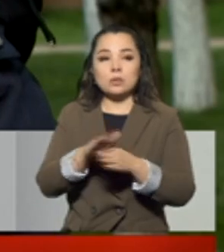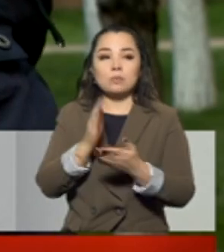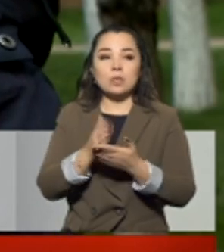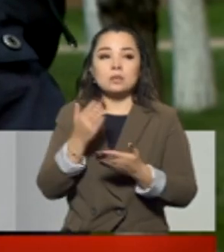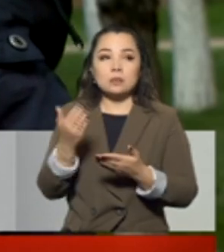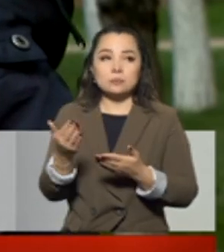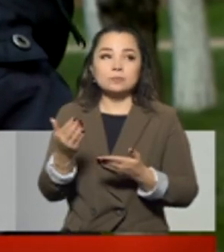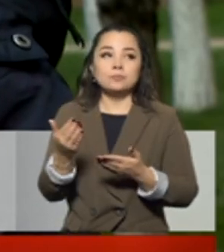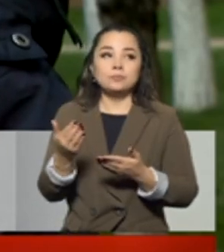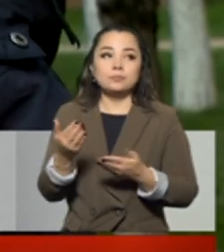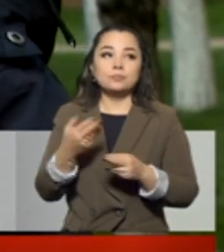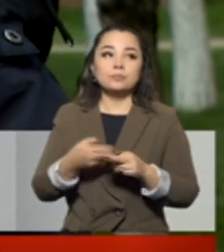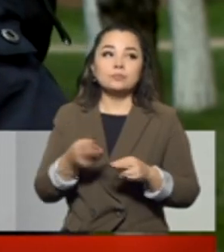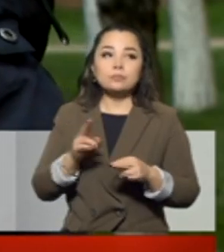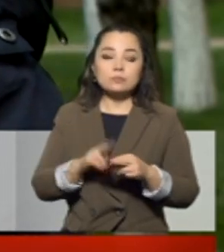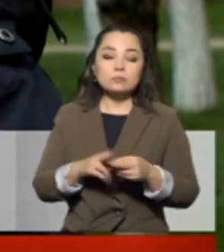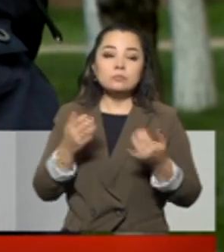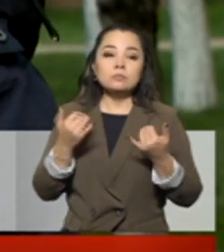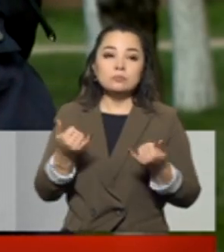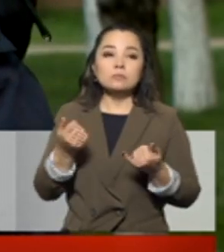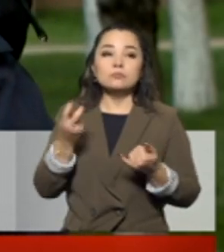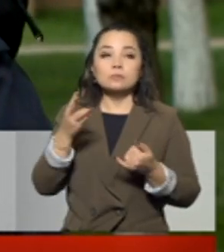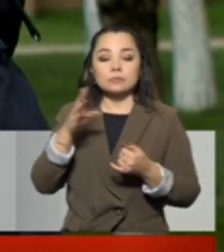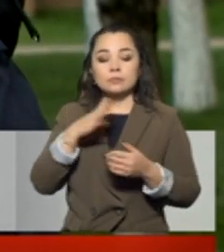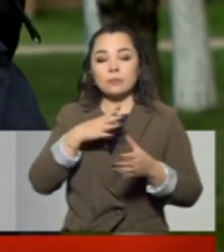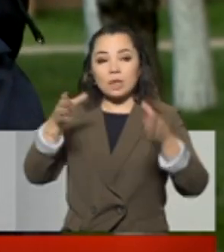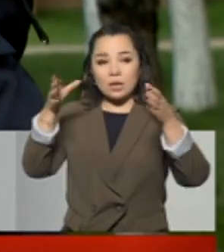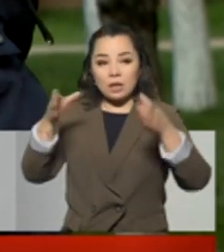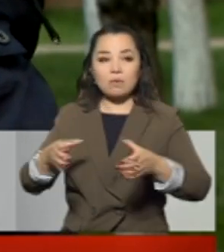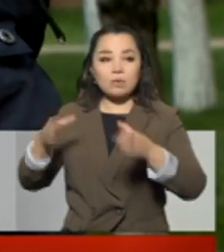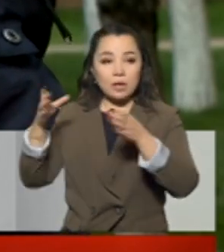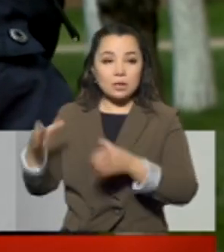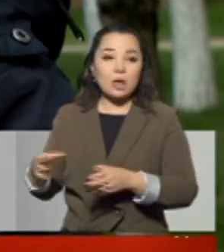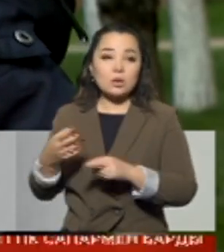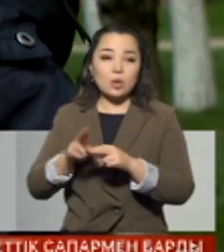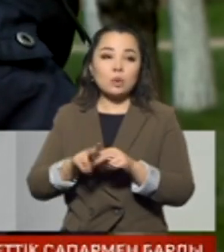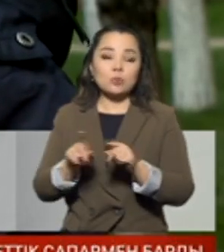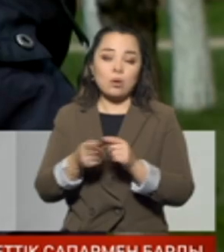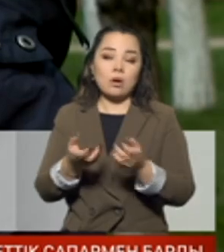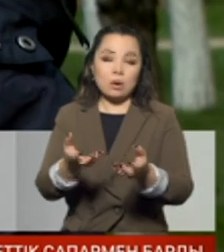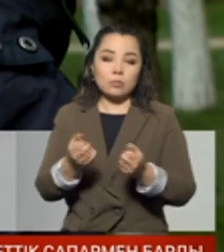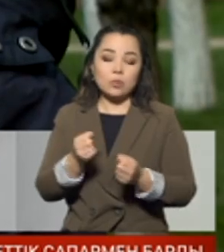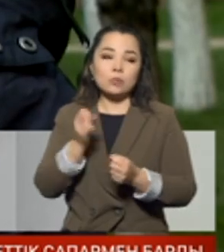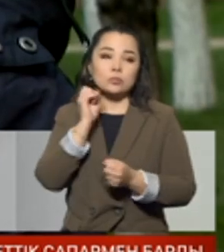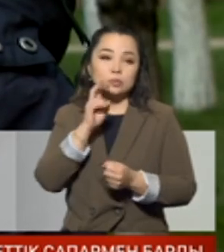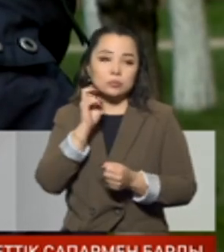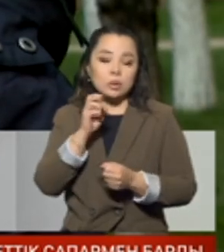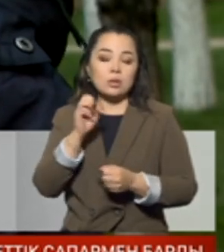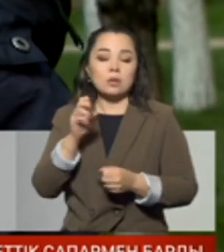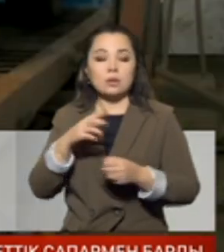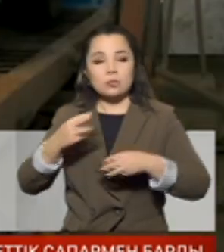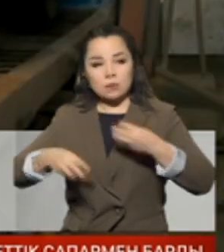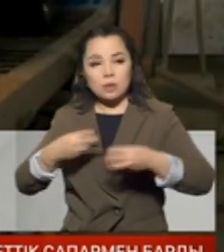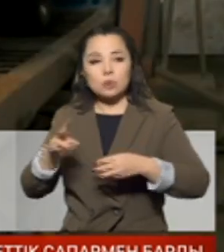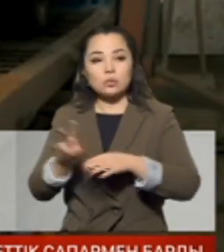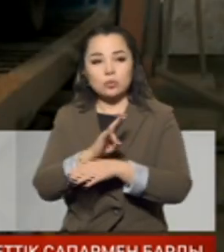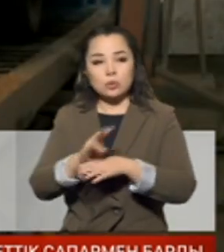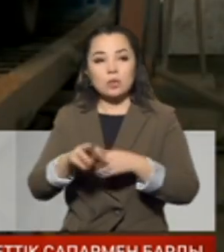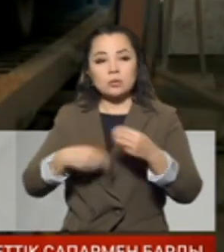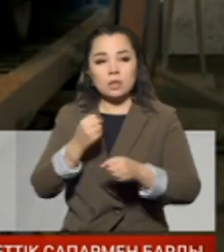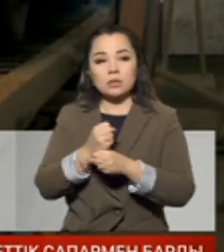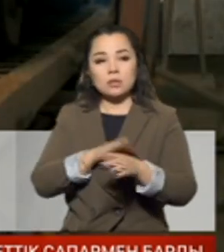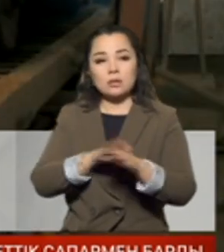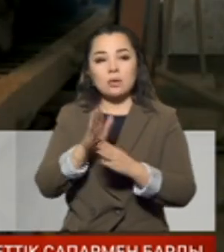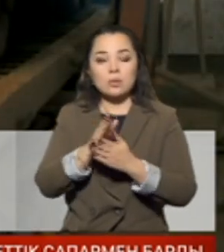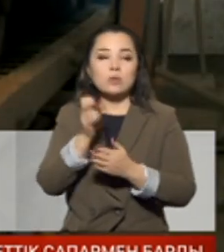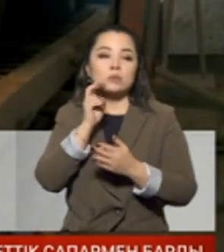жатырмыз. Қазіргі біраз элеваторлар күндіз қабылдап түнгі уақытта кептіру жұмыстарымен айналысып жатыр. Биыл